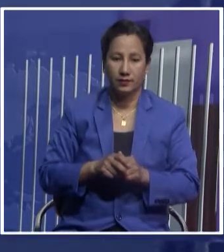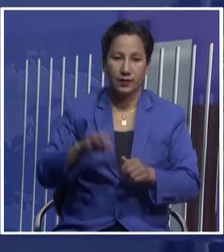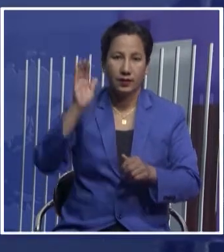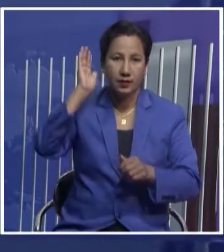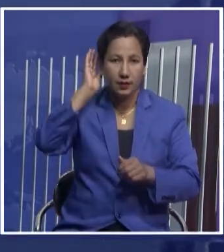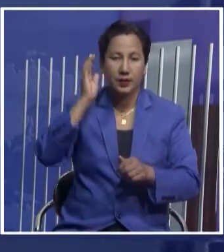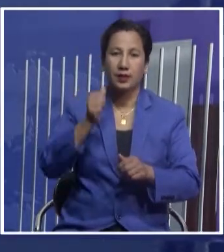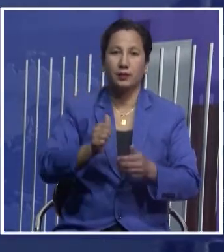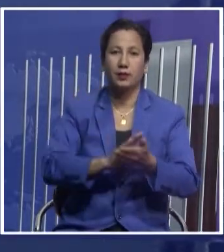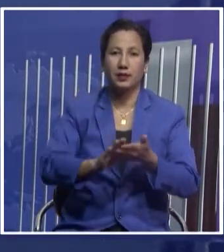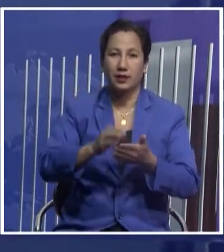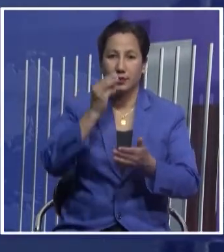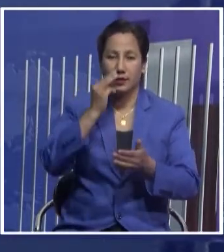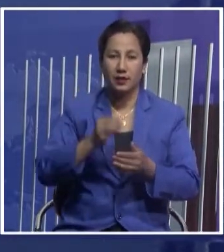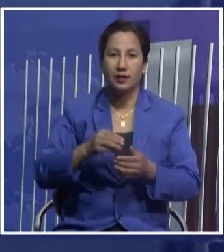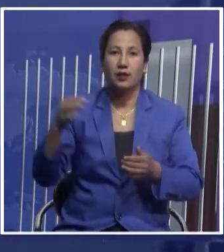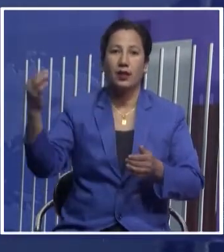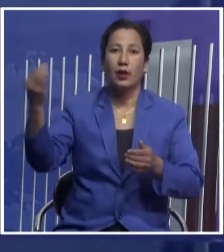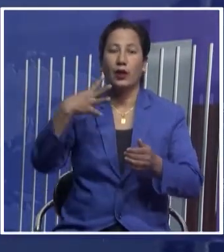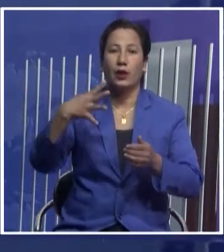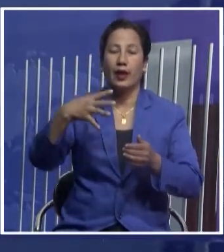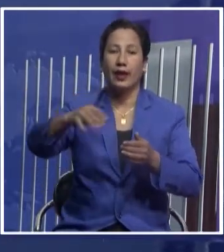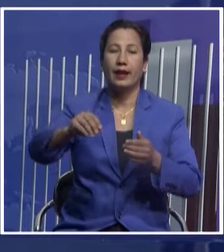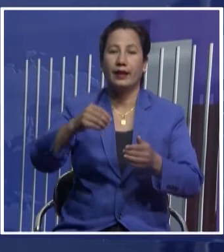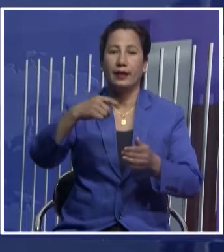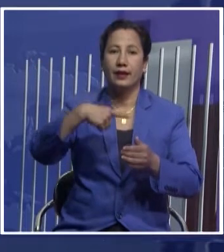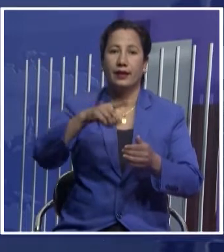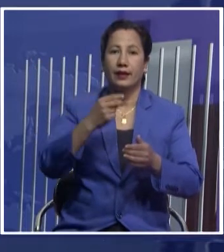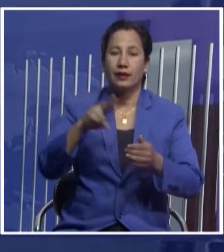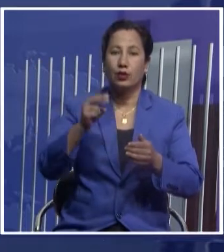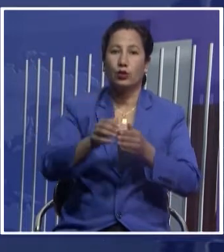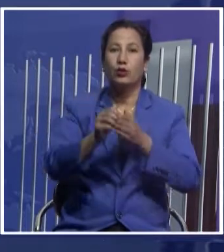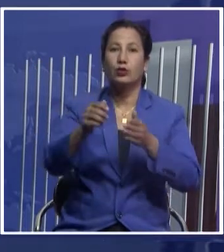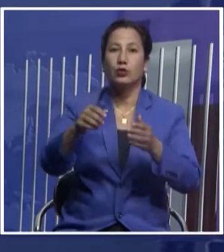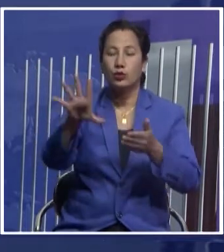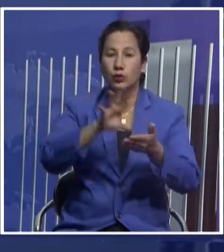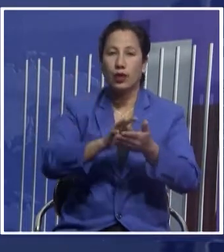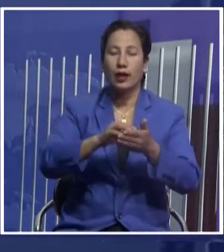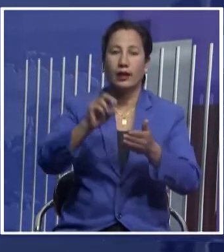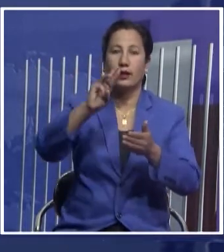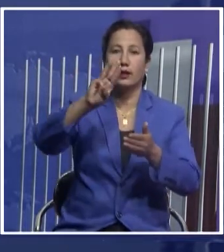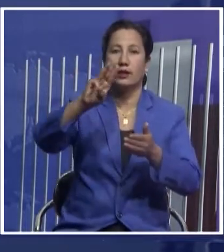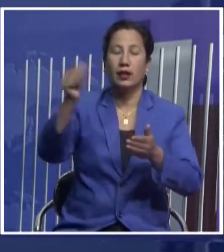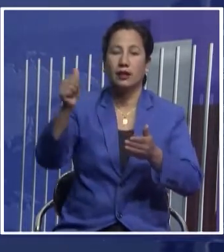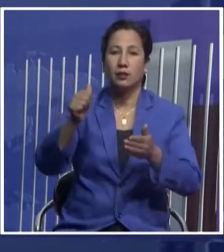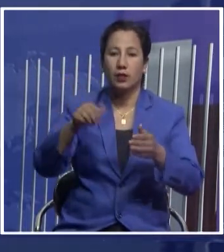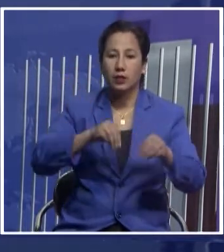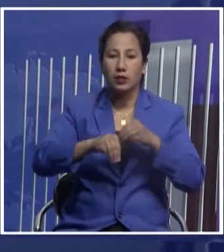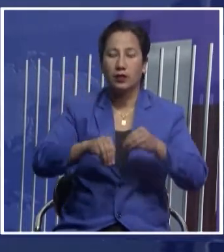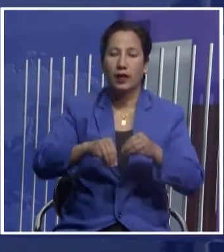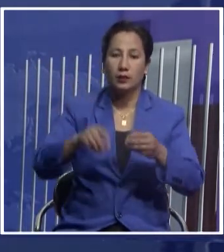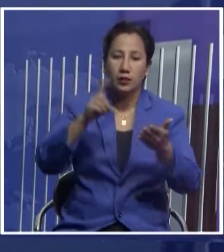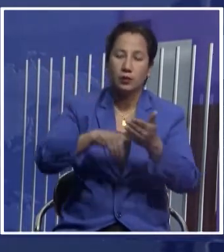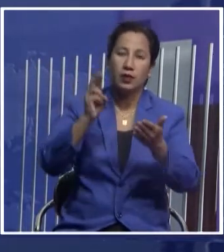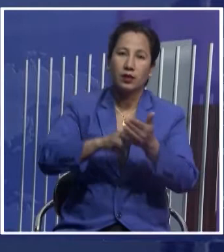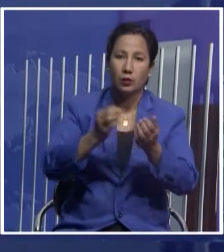समाचार अब विस्तारमा नयाँ नेतृत्व चयनका लागि जारी नेपाली कंग्रेस महाधिवेशनमा मतदानका लागि निर्धारित समय